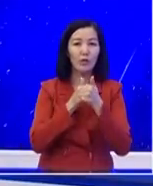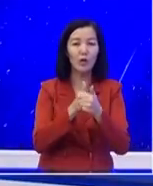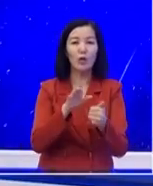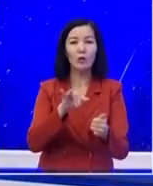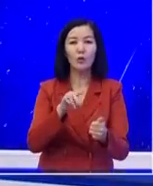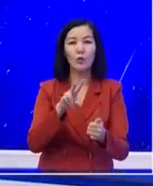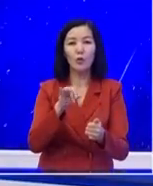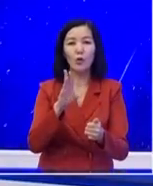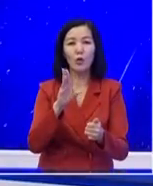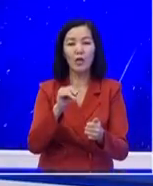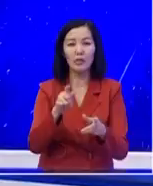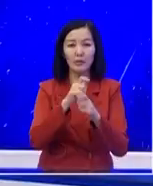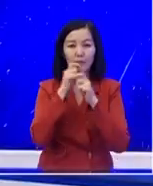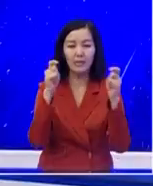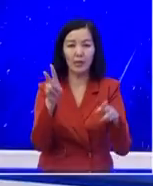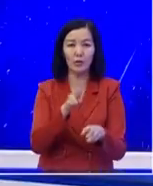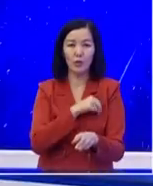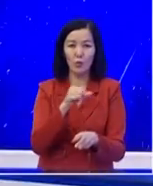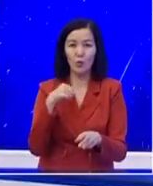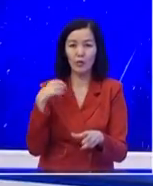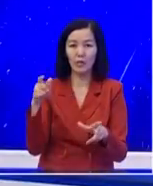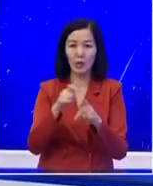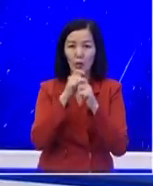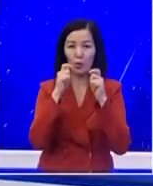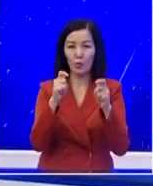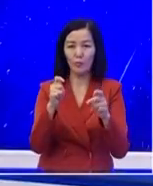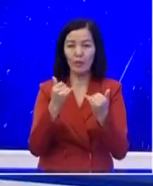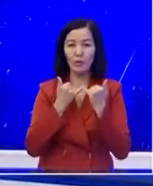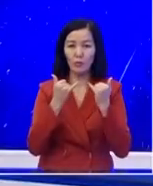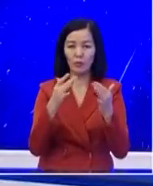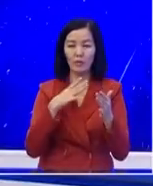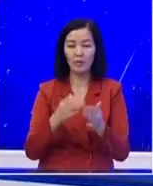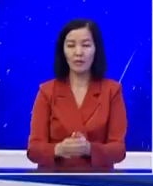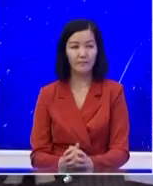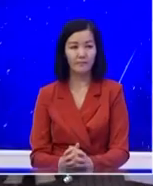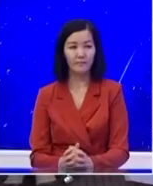Ләззат Тұрлашев арнайы сыйлықты кеуделеріне тағып құрмет көрсетті.